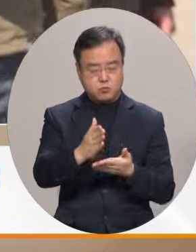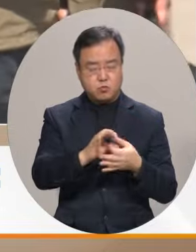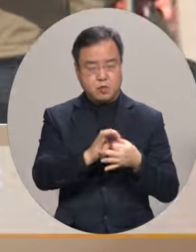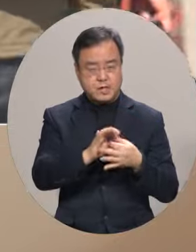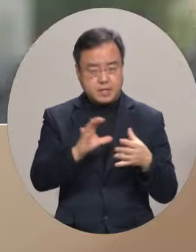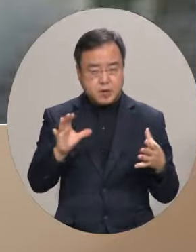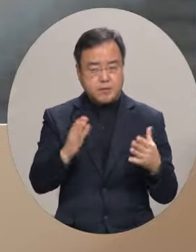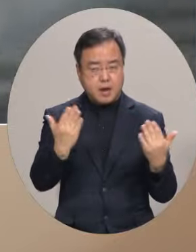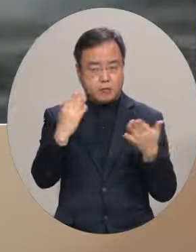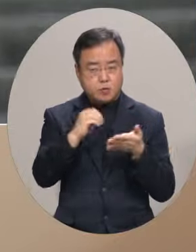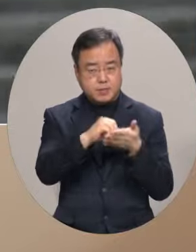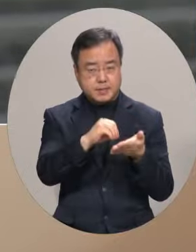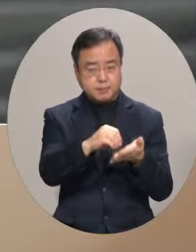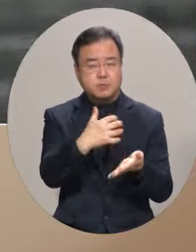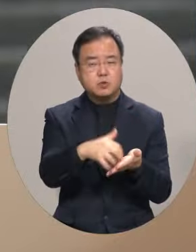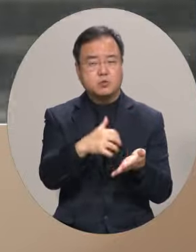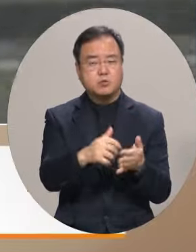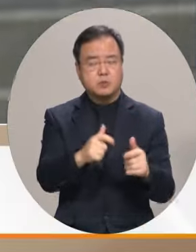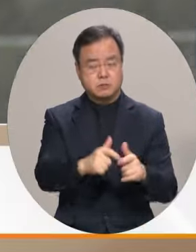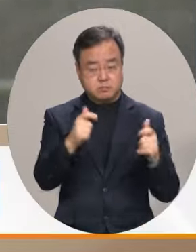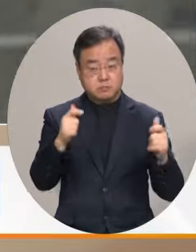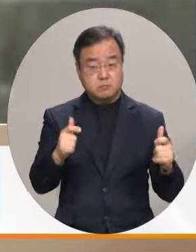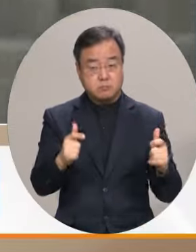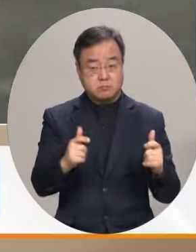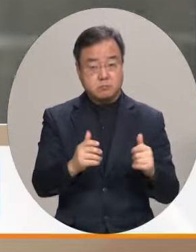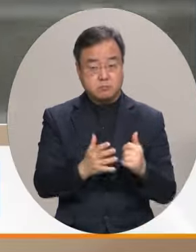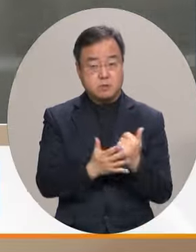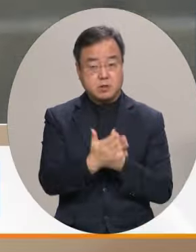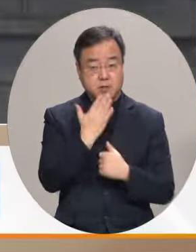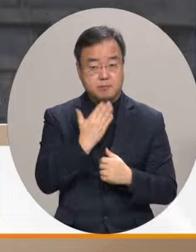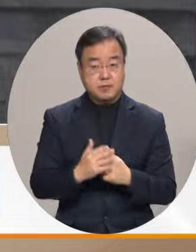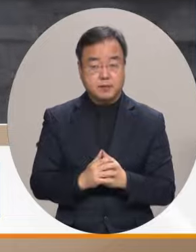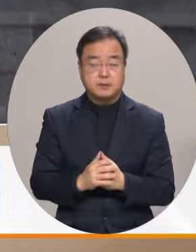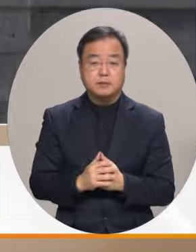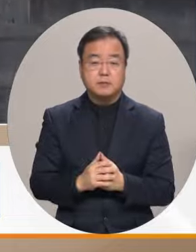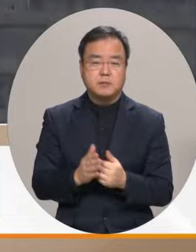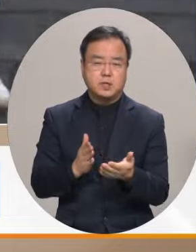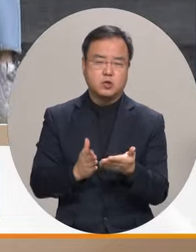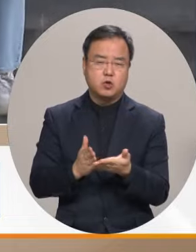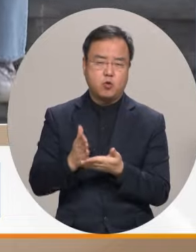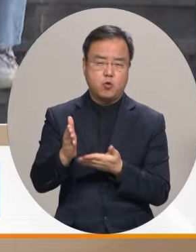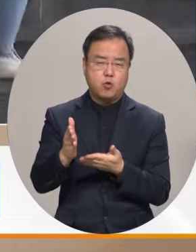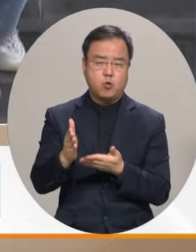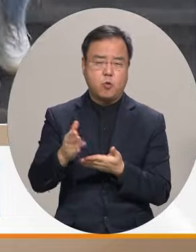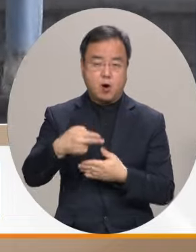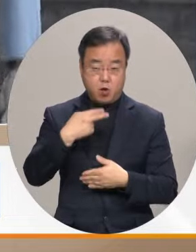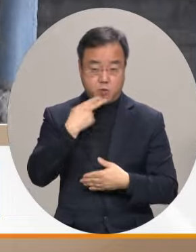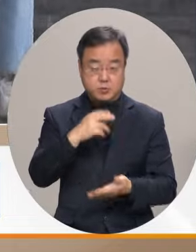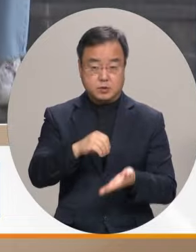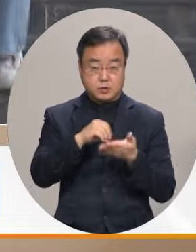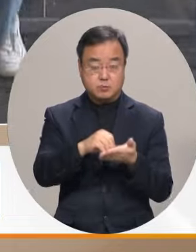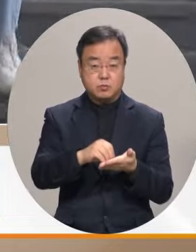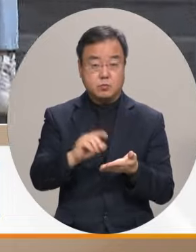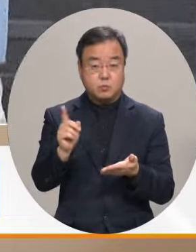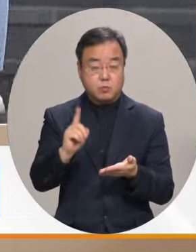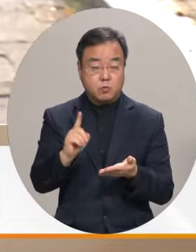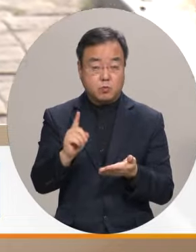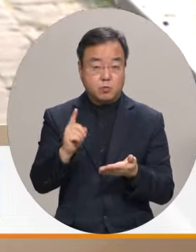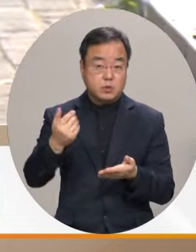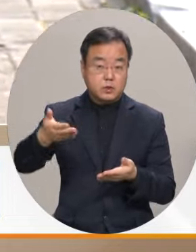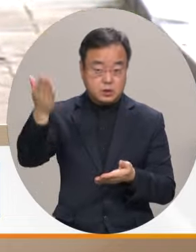확대된다고 하는 부분이 조금 큰 영향을 미칠 것이라고 생각을 해요 무전공 전형이 확대된다고 이야기를 하면 기존에 어